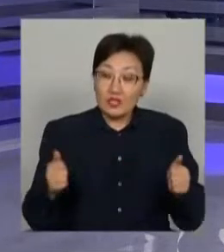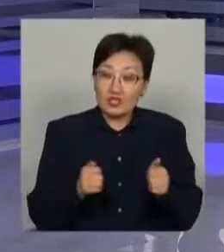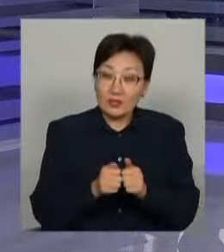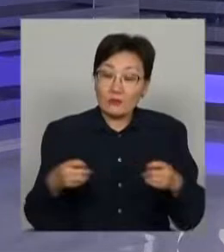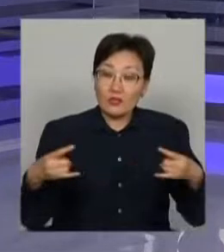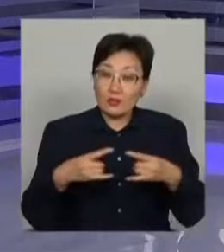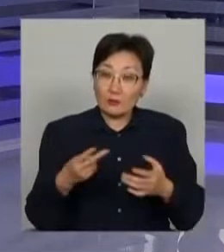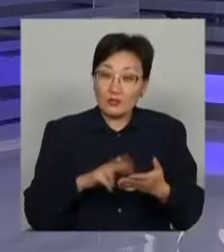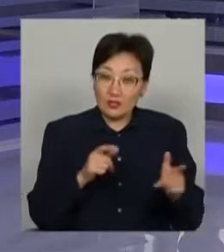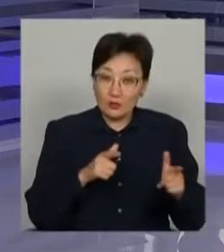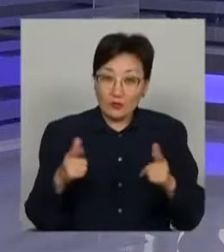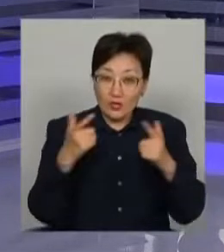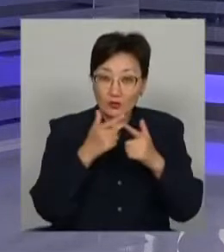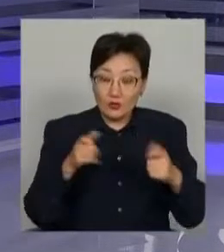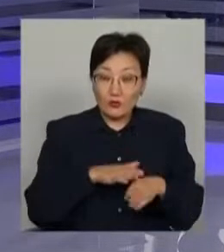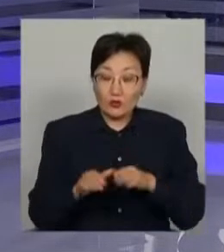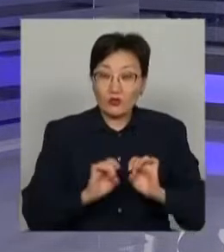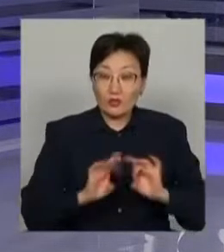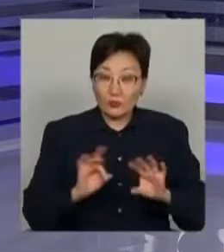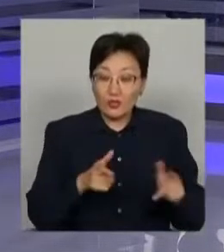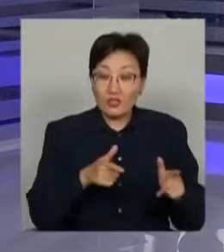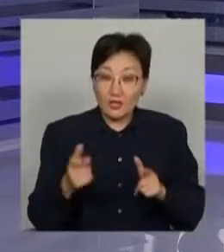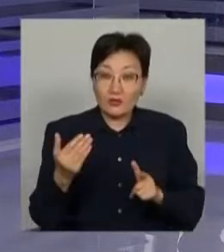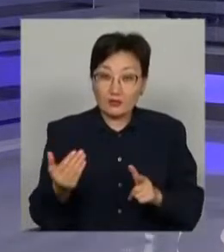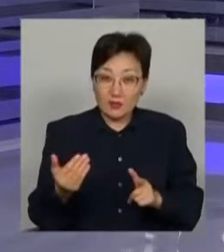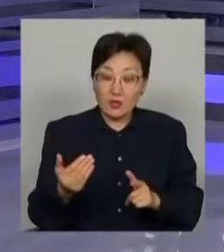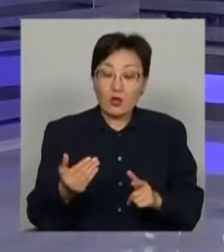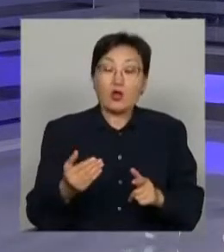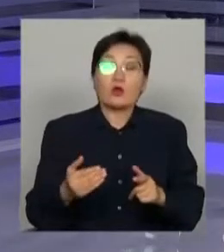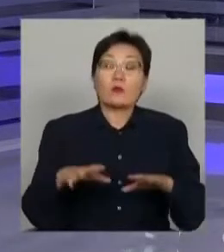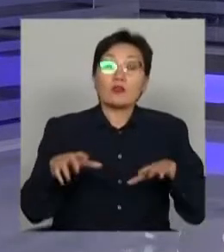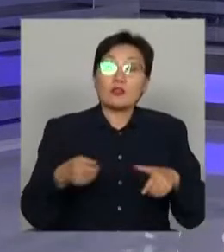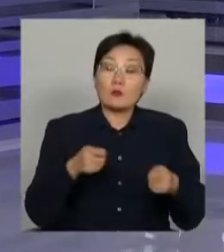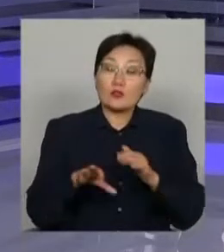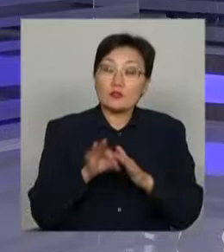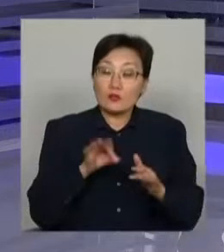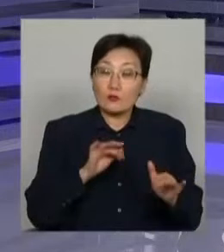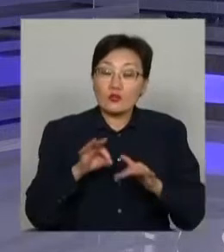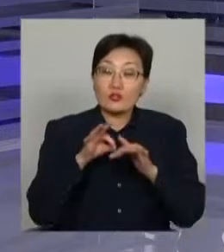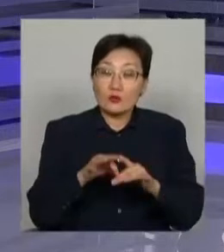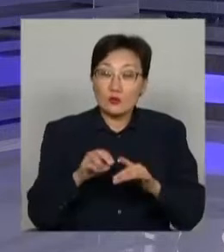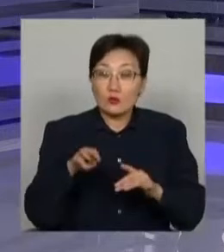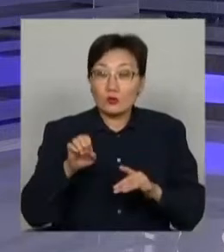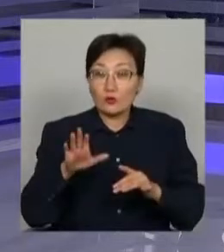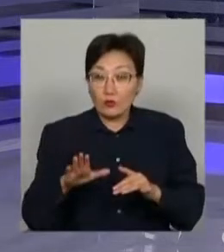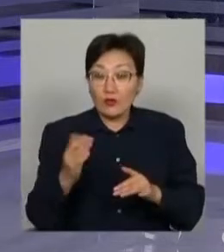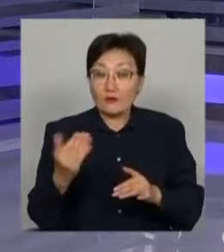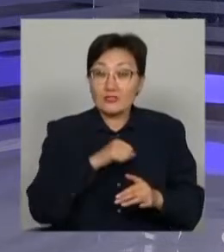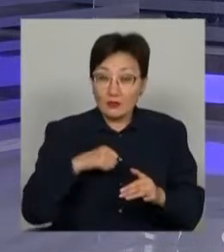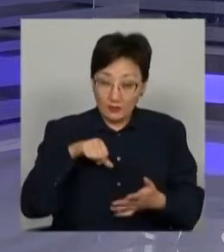байланысқа шығып, жолдау туралы толығырақ айтып беруге дайын. Өмір, президент сайлауы өтсе, Тоқаев қатысуы мүмкін